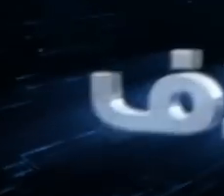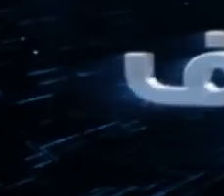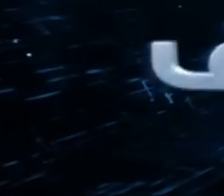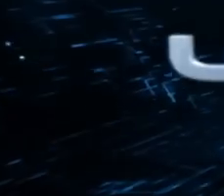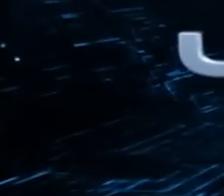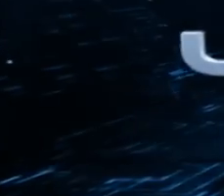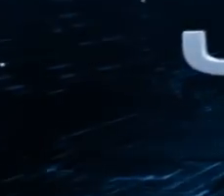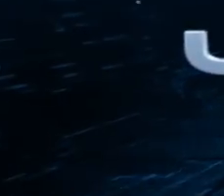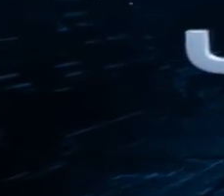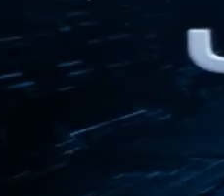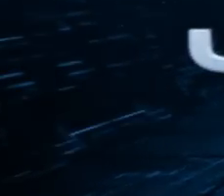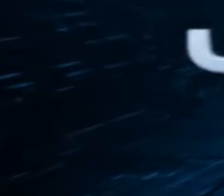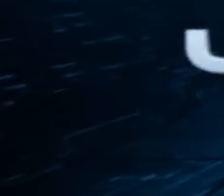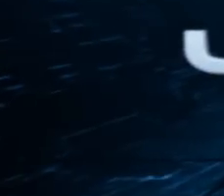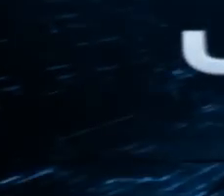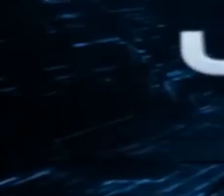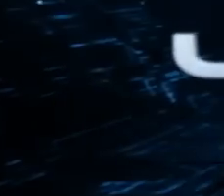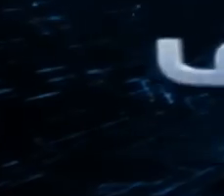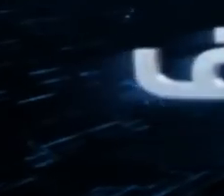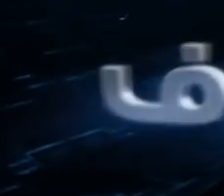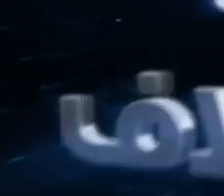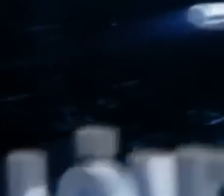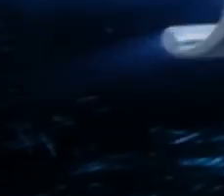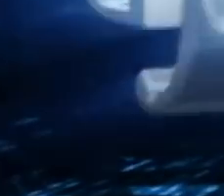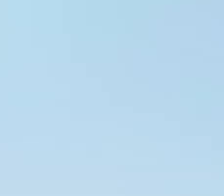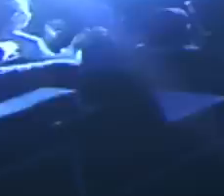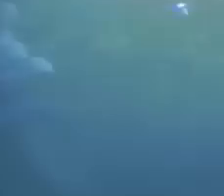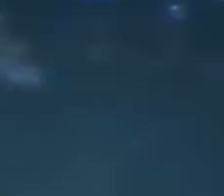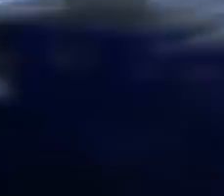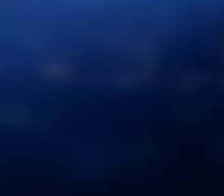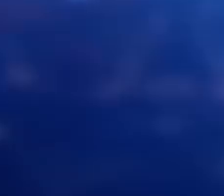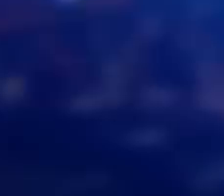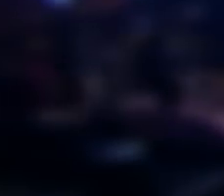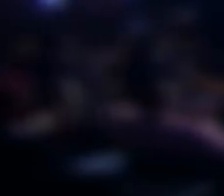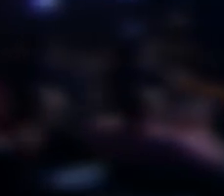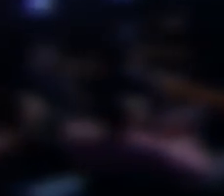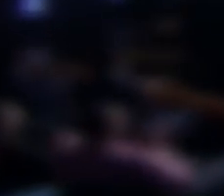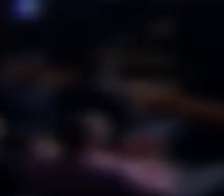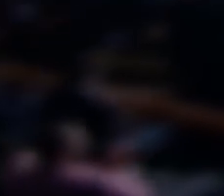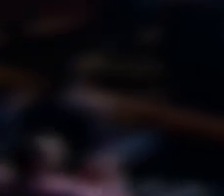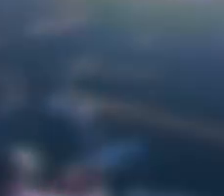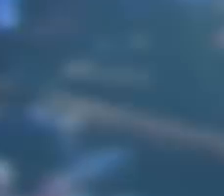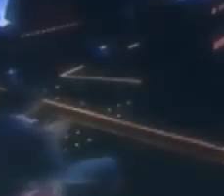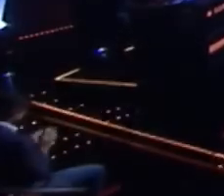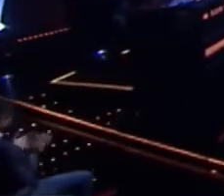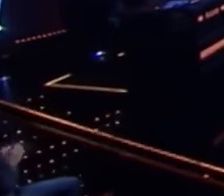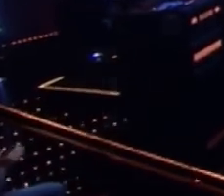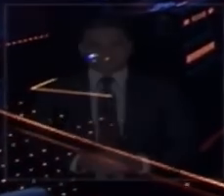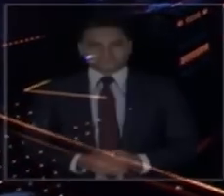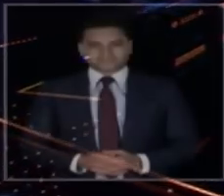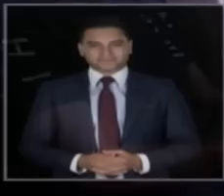في العباقرة قادرون باختلاف مع رياض عصام